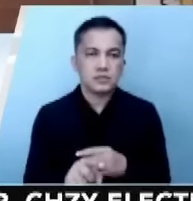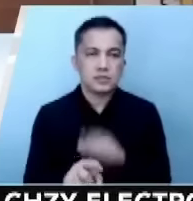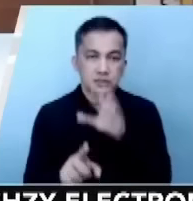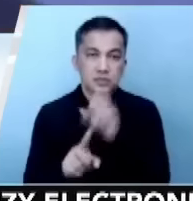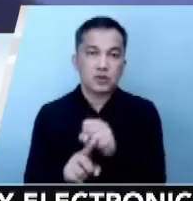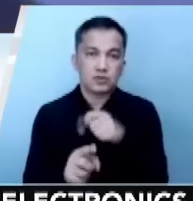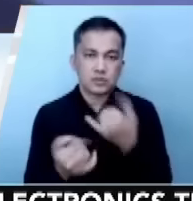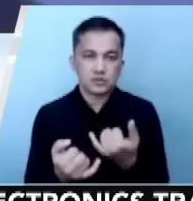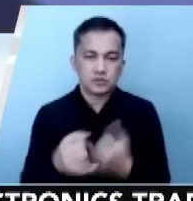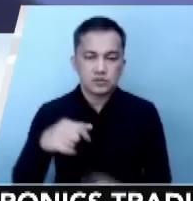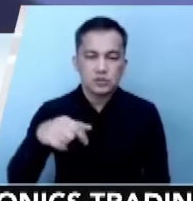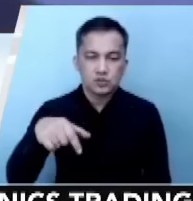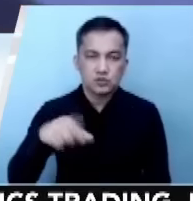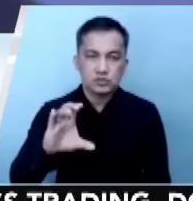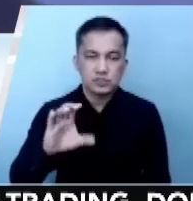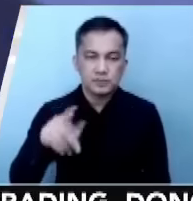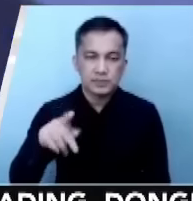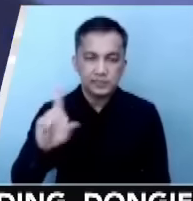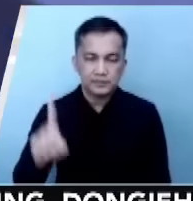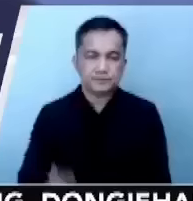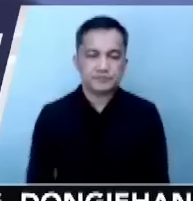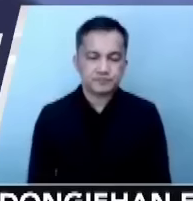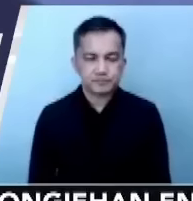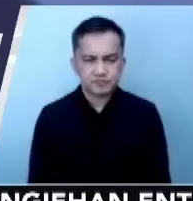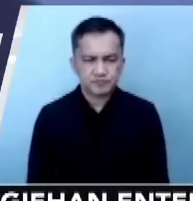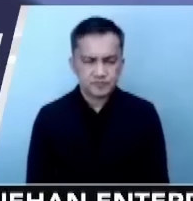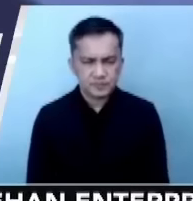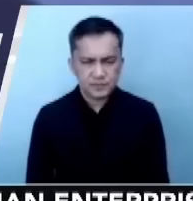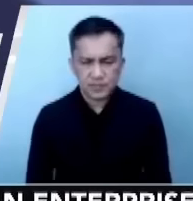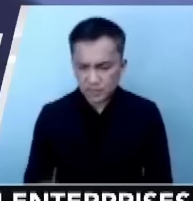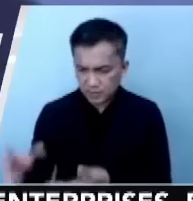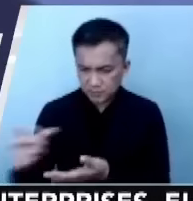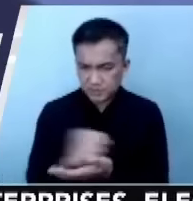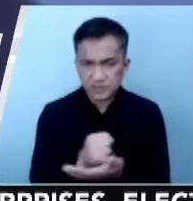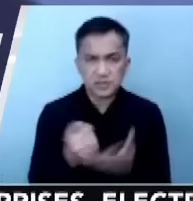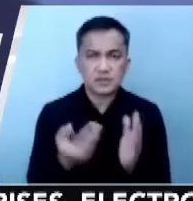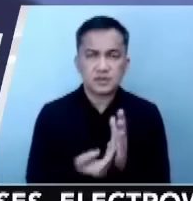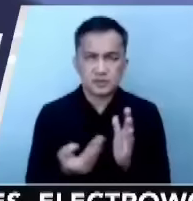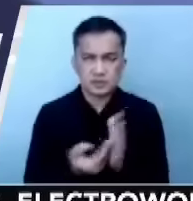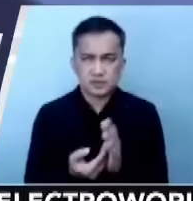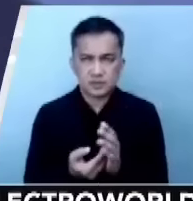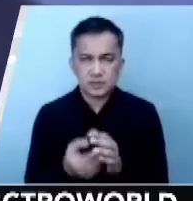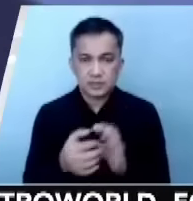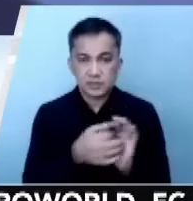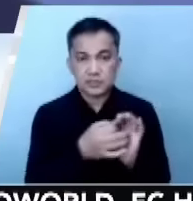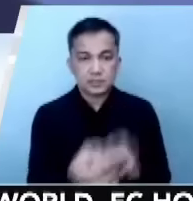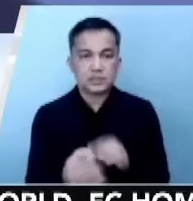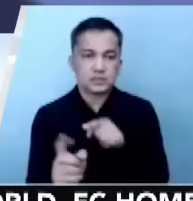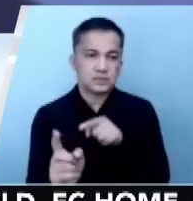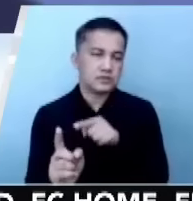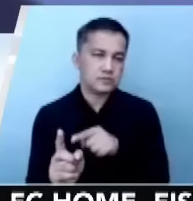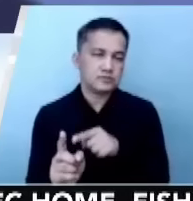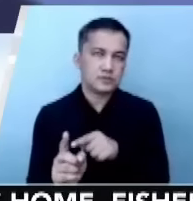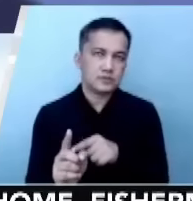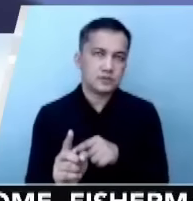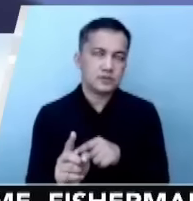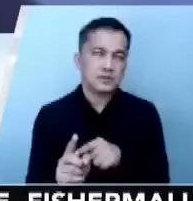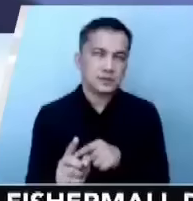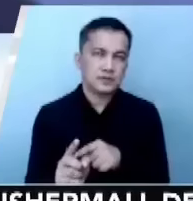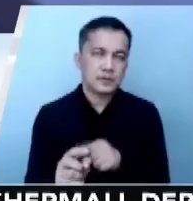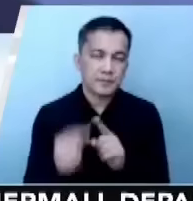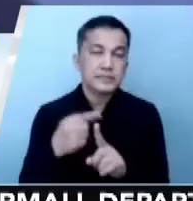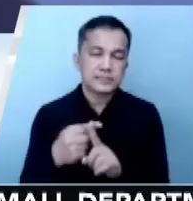QCPD. Yung mga ebidensyang nagather niya ay talagang nag-link dito sa ano at merong positive